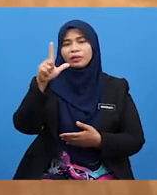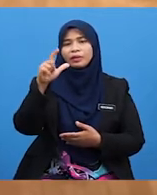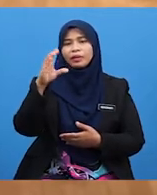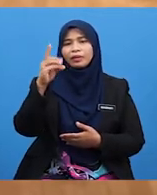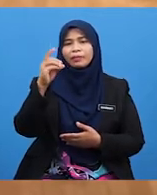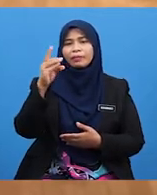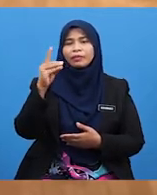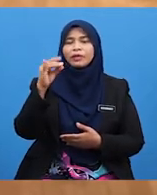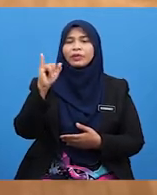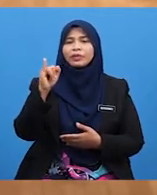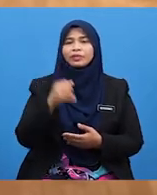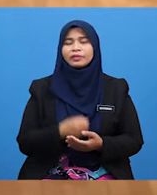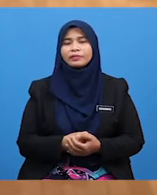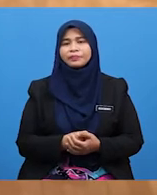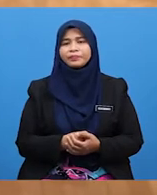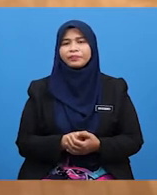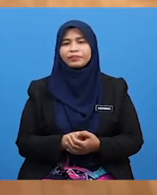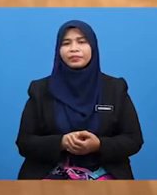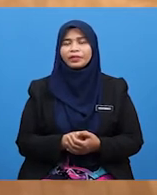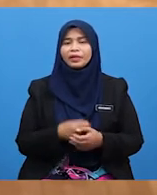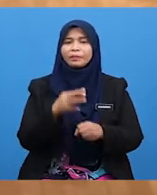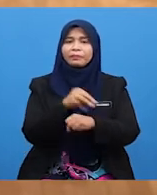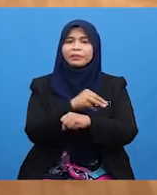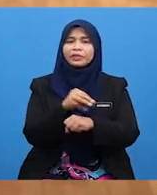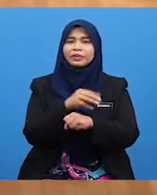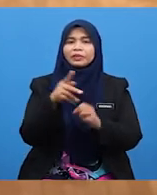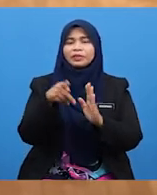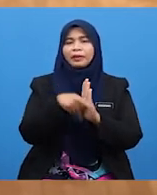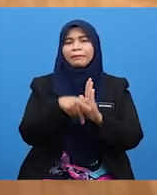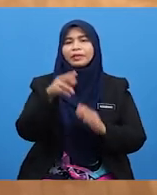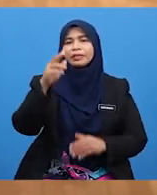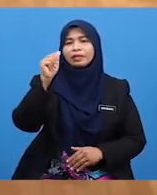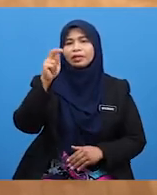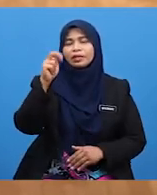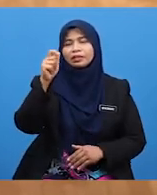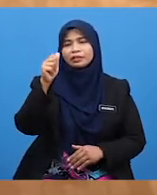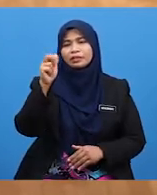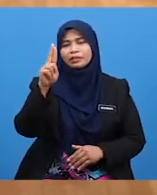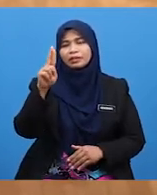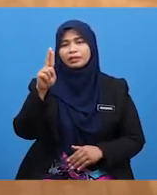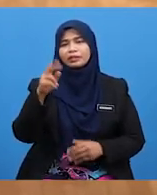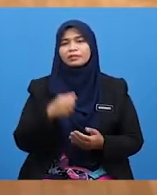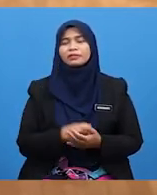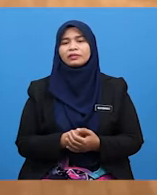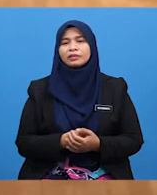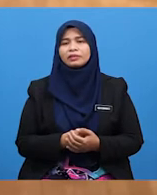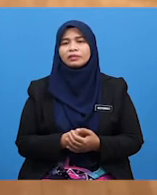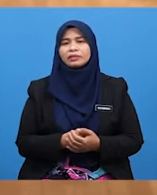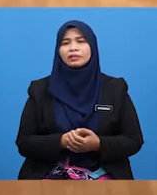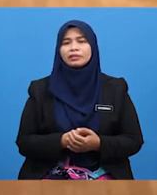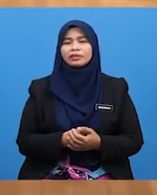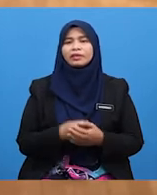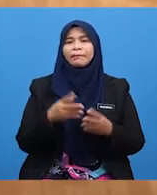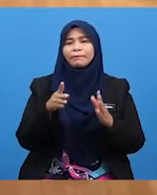Hal ini kerana muzik pengantar adalah dia berkait rapat dengan penanda aras ataupun